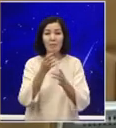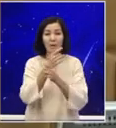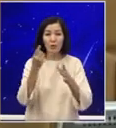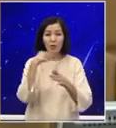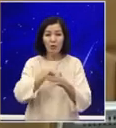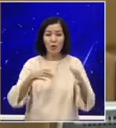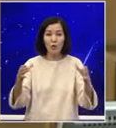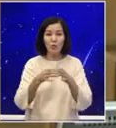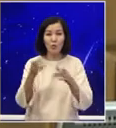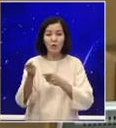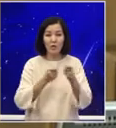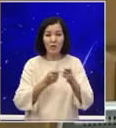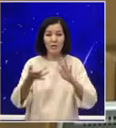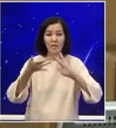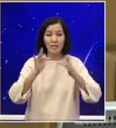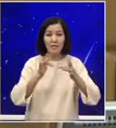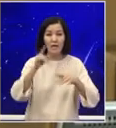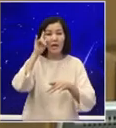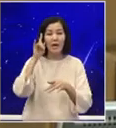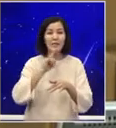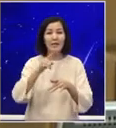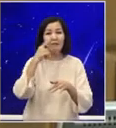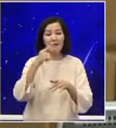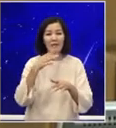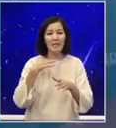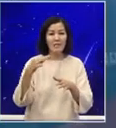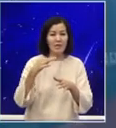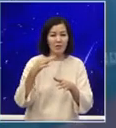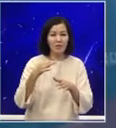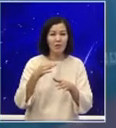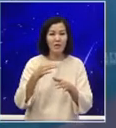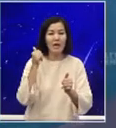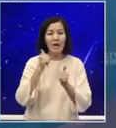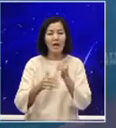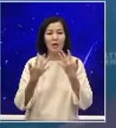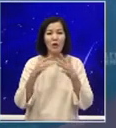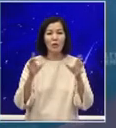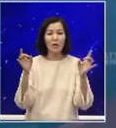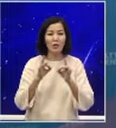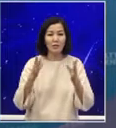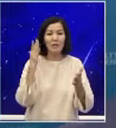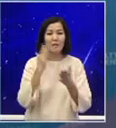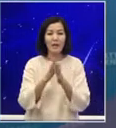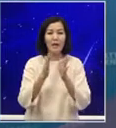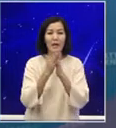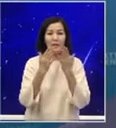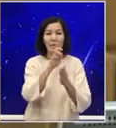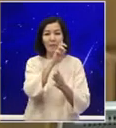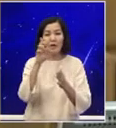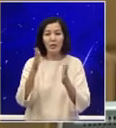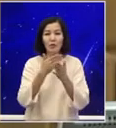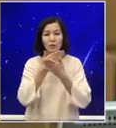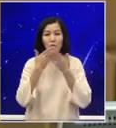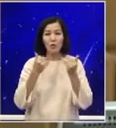Асхат Садырбайды интернеттегі қазақ тіліне деген селсоқтық пен әр ауылда тойхана болғанымен кітапхананың жоқтығын